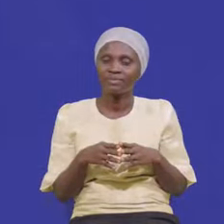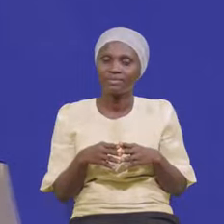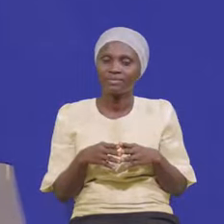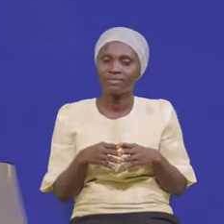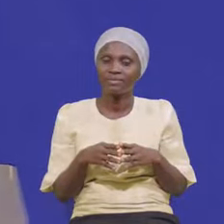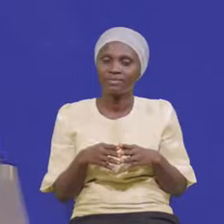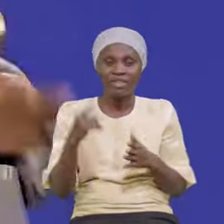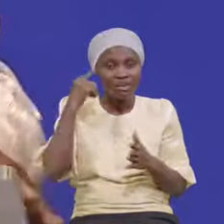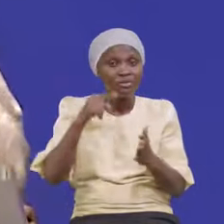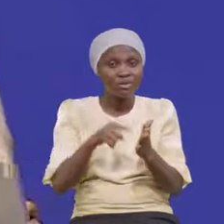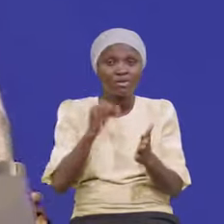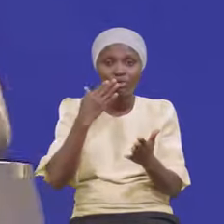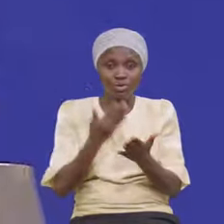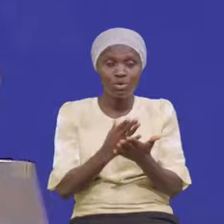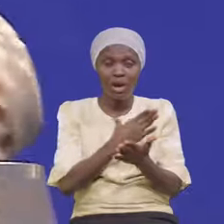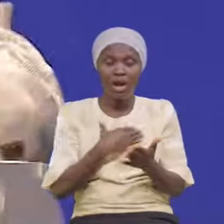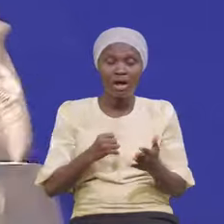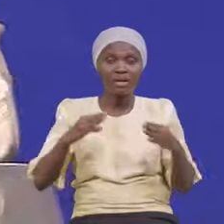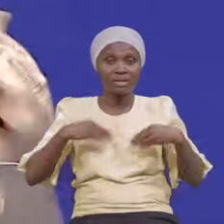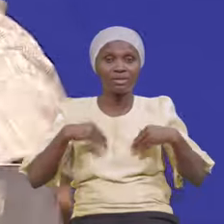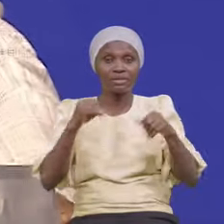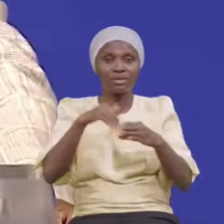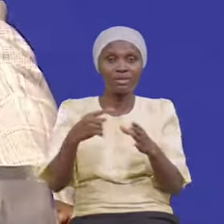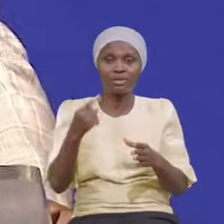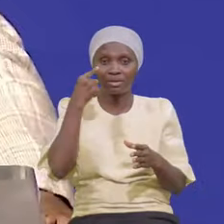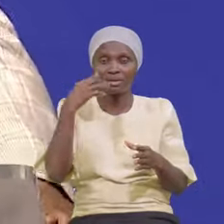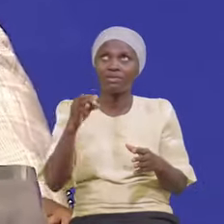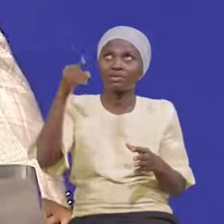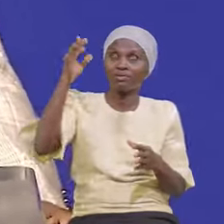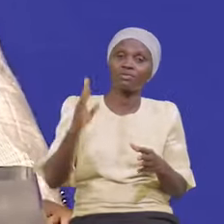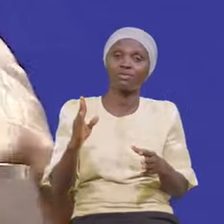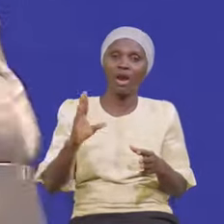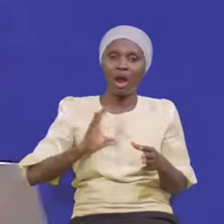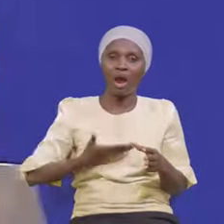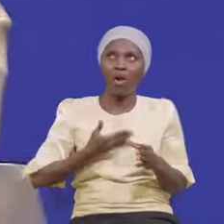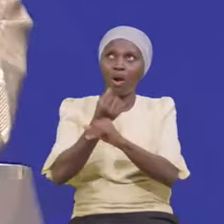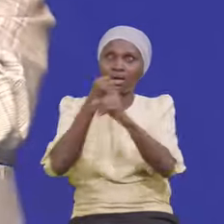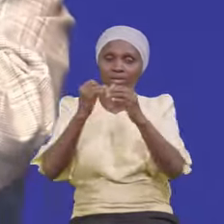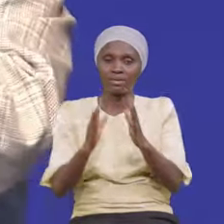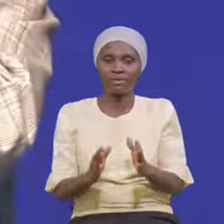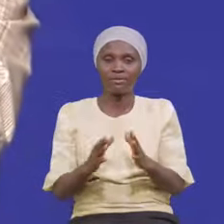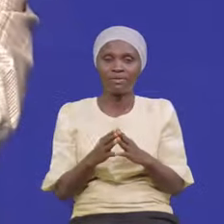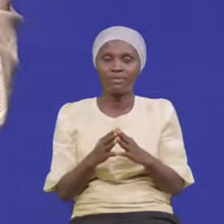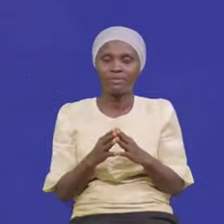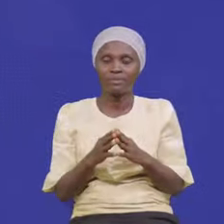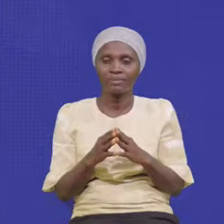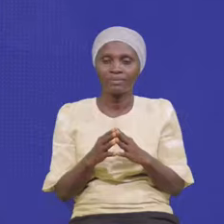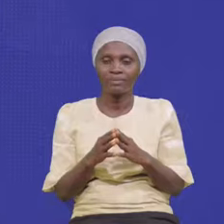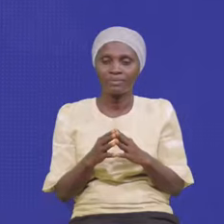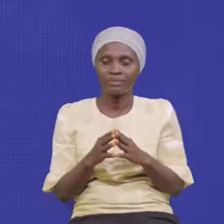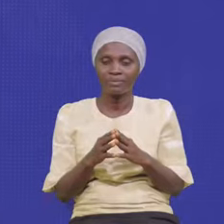అంగీకారయోగ్యమైనదియునయున్నది, for this is good and acceptable in the sight of God our savior, ఇది మన రక్షకుడైన దేవుని దృష్టికి